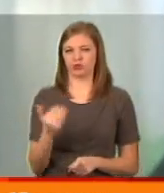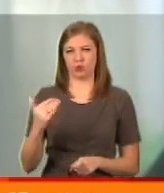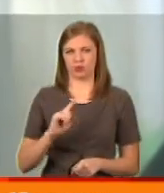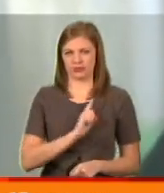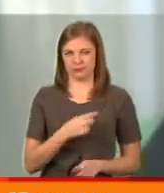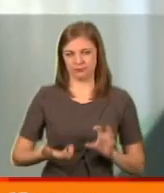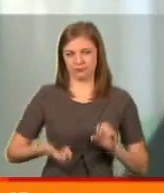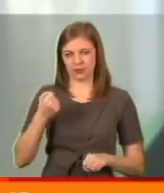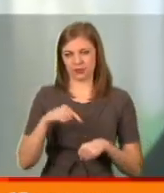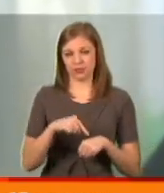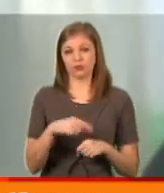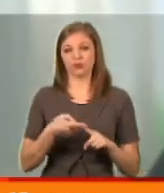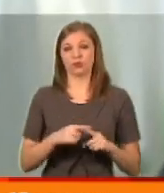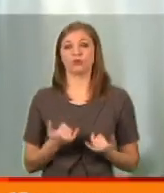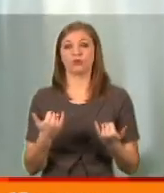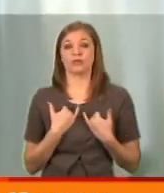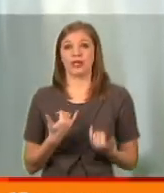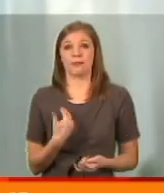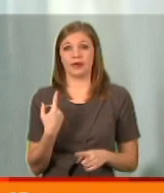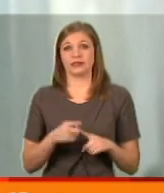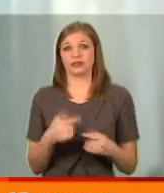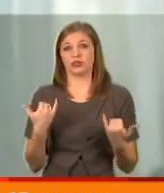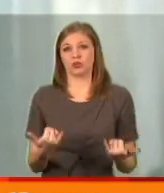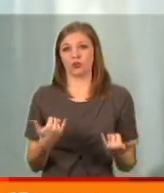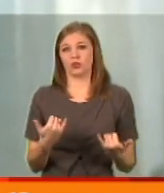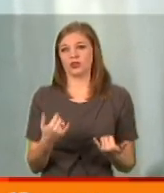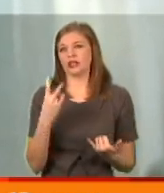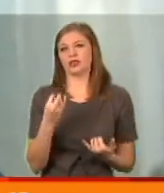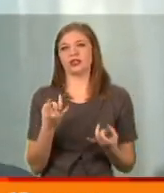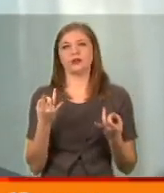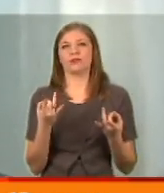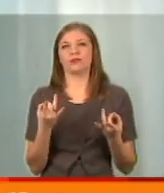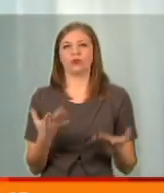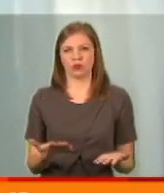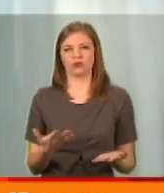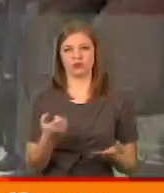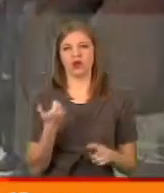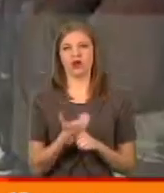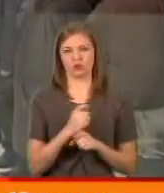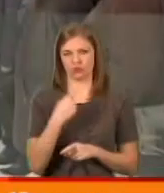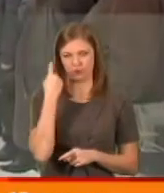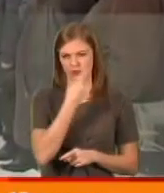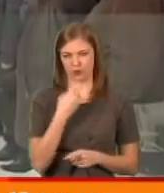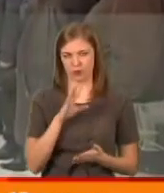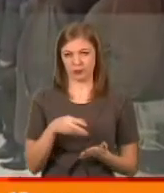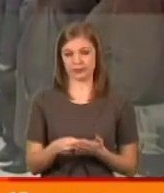підтримку. Саме тому для мене це сьогодні, кажу, не просто, а це дуже особисто.